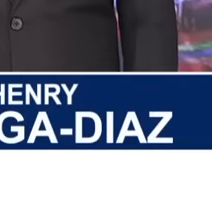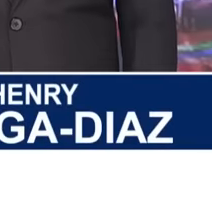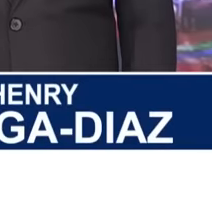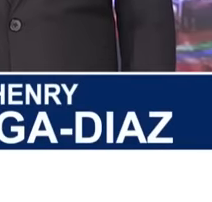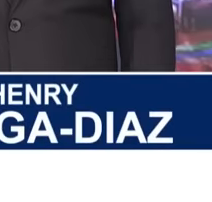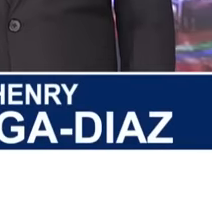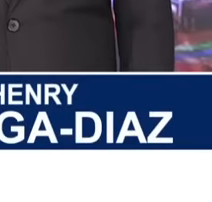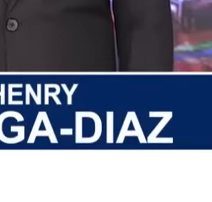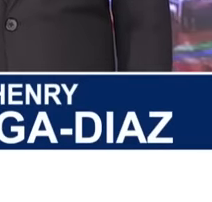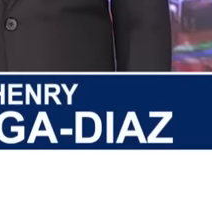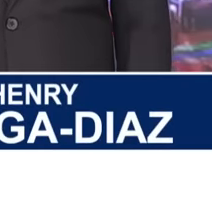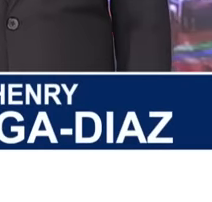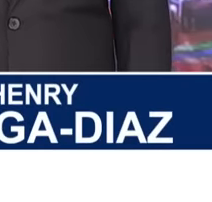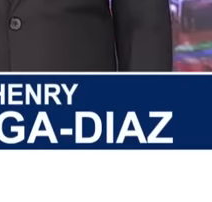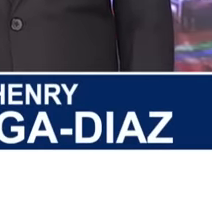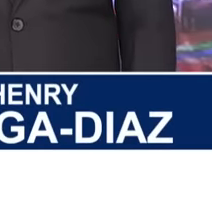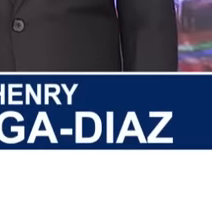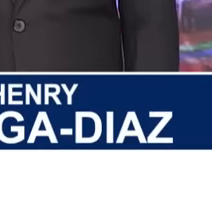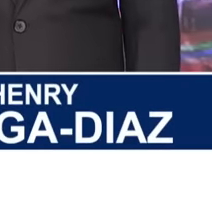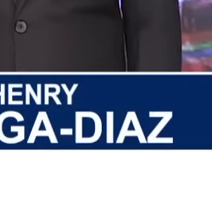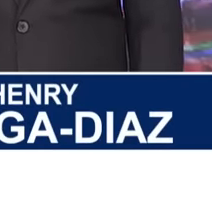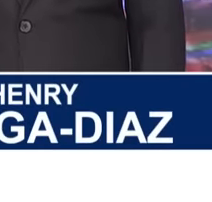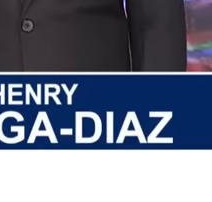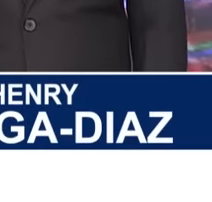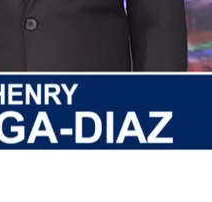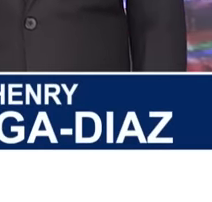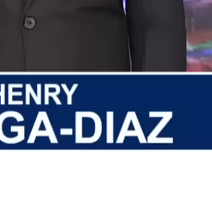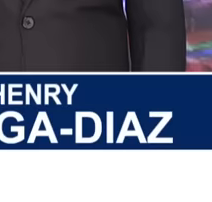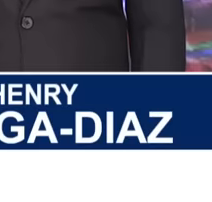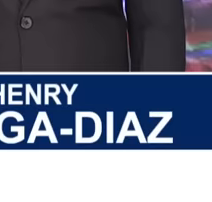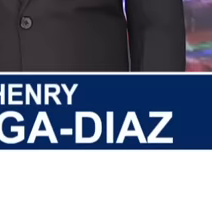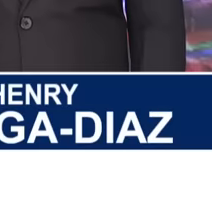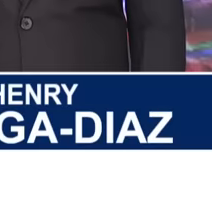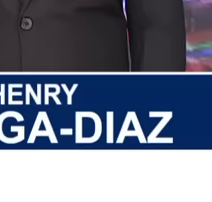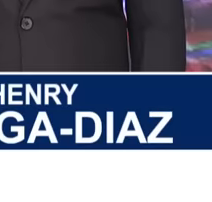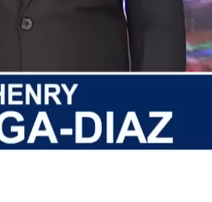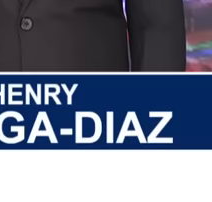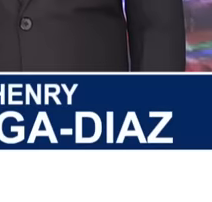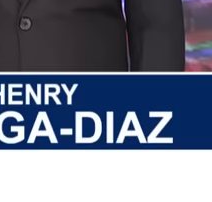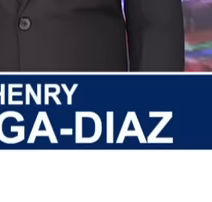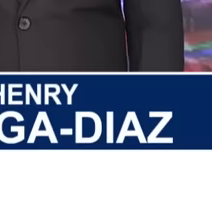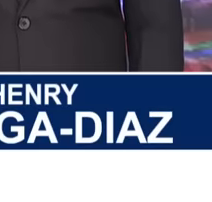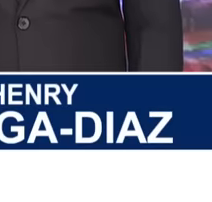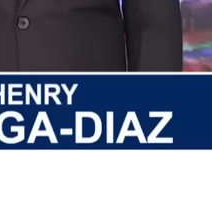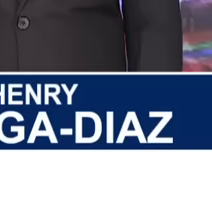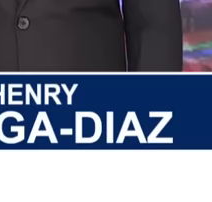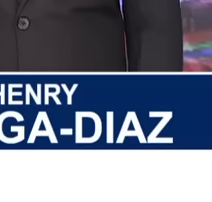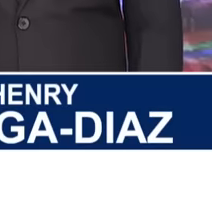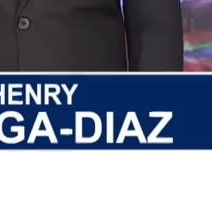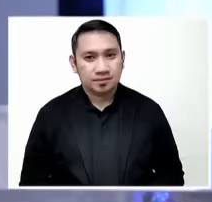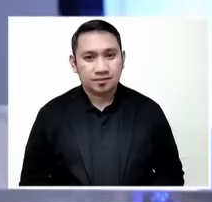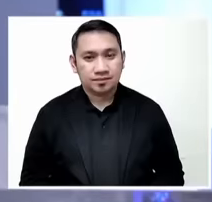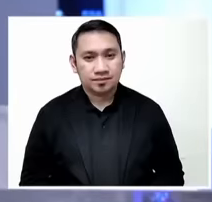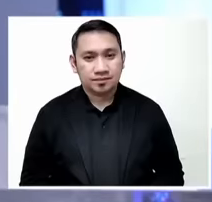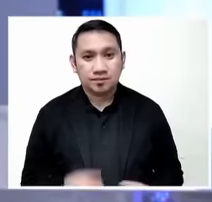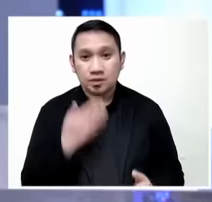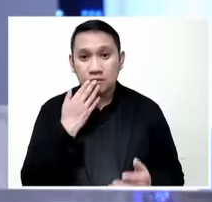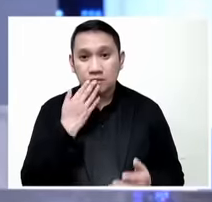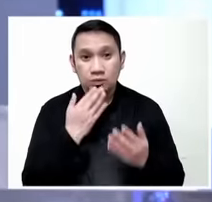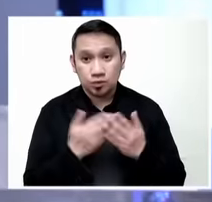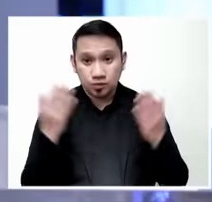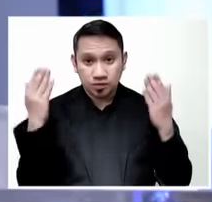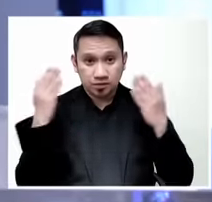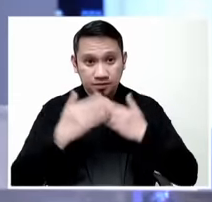Magandang gabi, bayan. Simulan natin ang balitaan sa isyu ng vote buying. Arestado ang